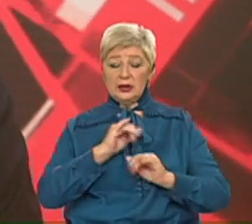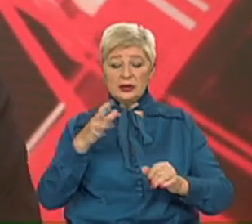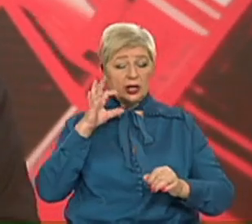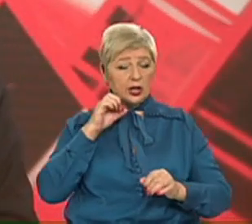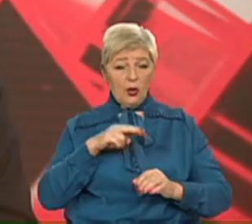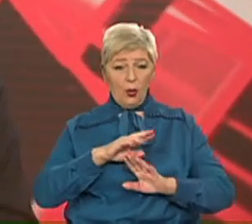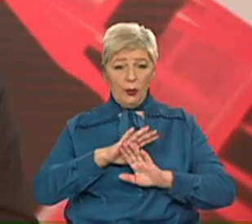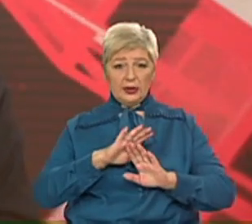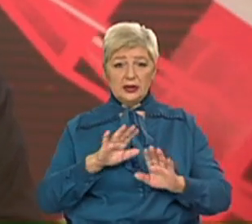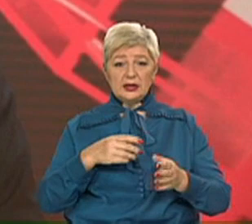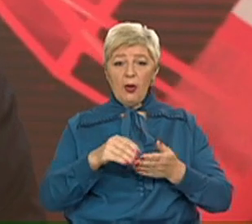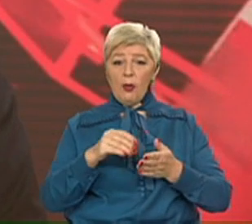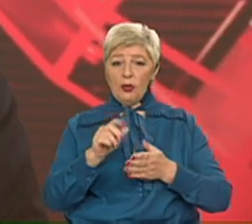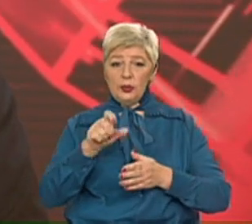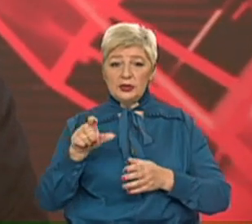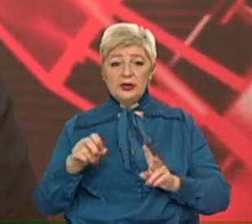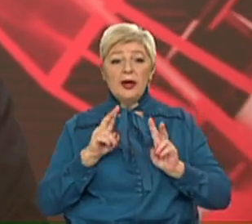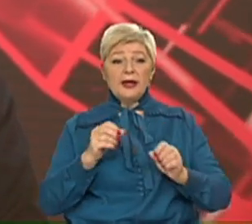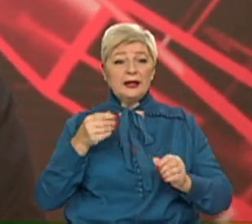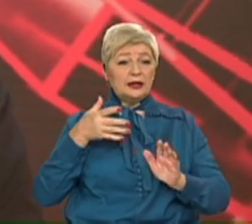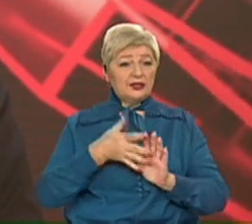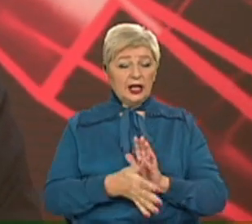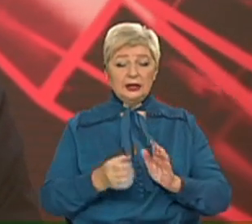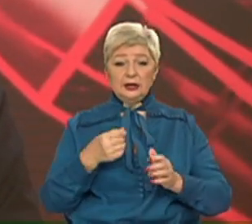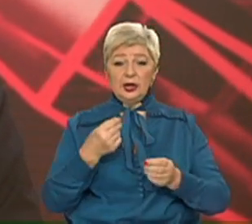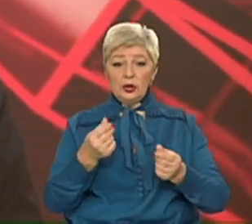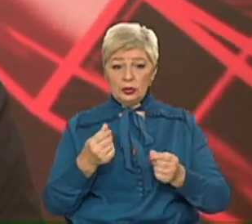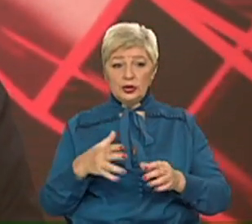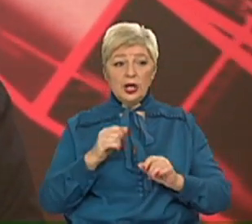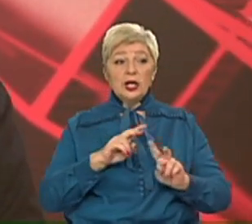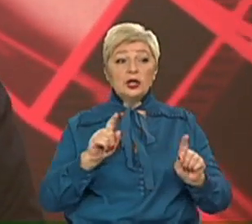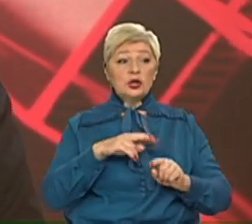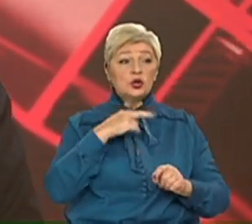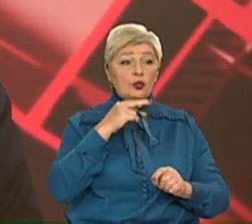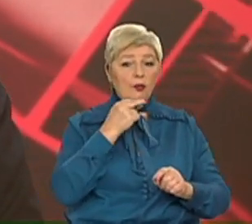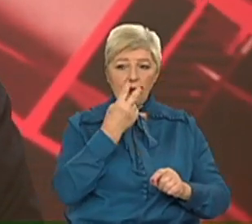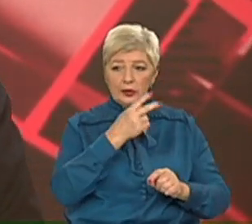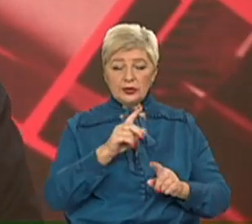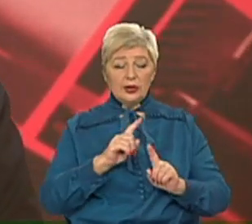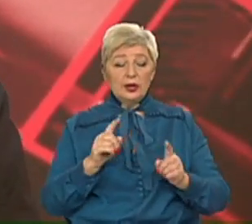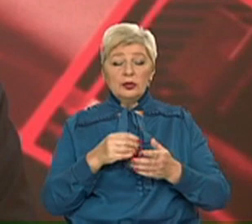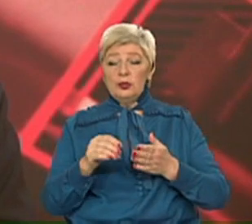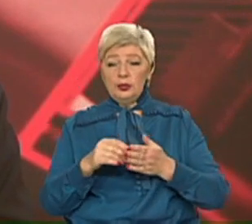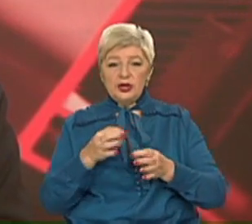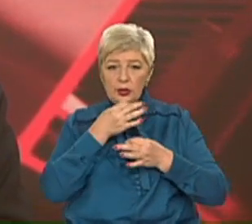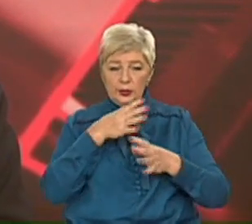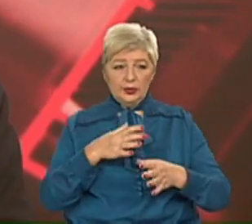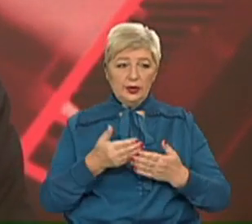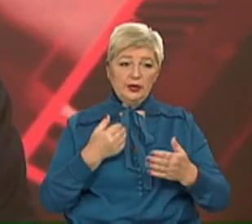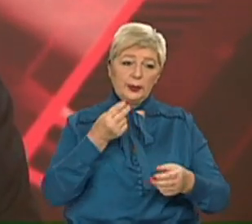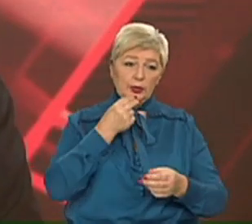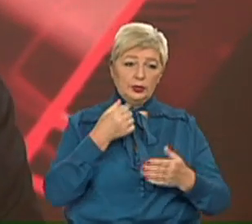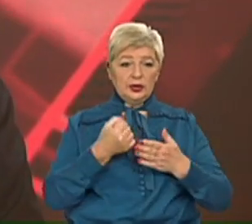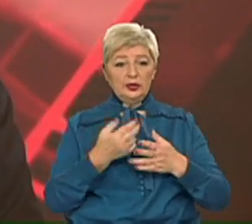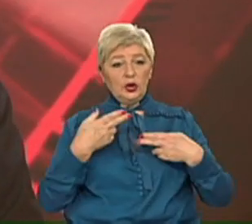необізнаність покупців. Як не втратити гроші і на що звернути увагу, коли купуєте будь-що – від продуктів до техніки.